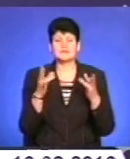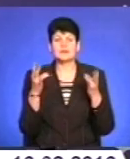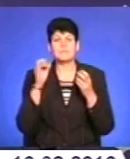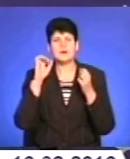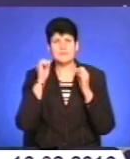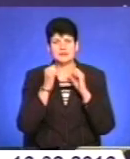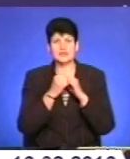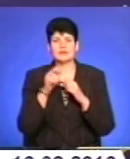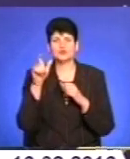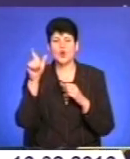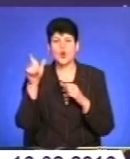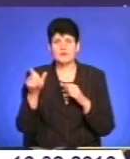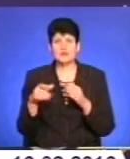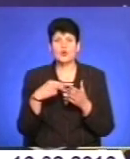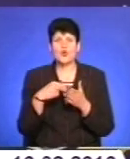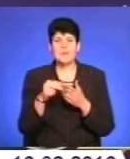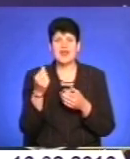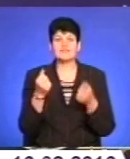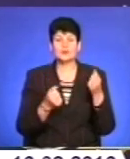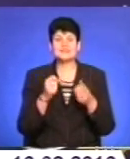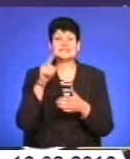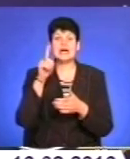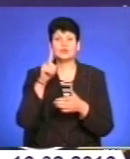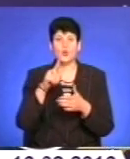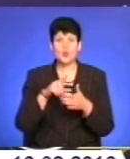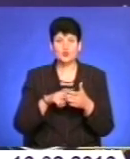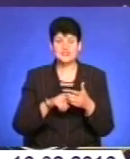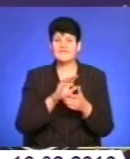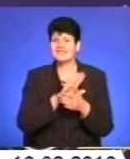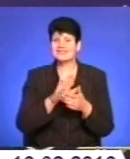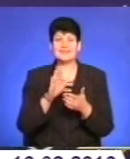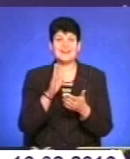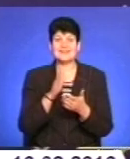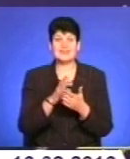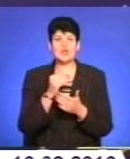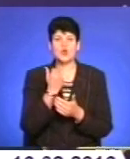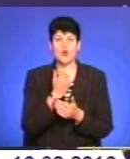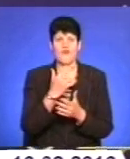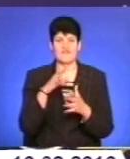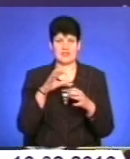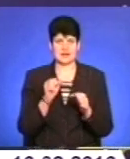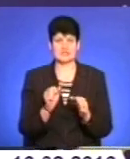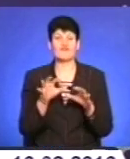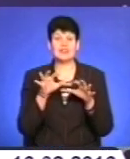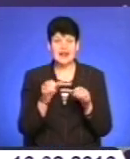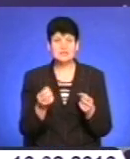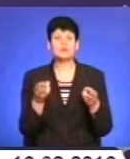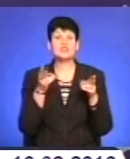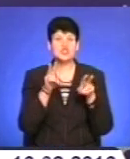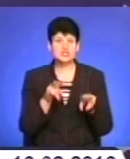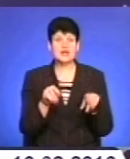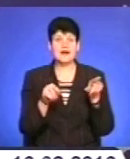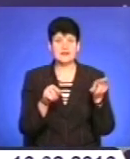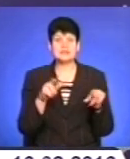пам'ятати, що якщо громадянин купляє автомобіль за дорученням, він не стає в цей момент його власником. Власником залишається ця людина,